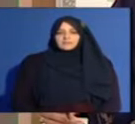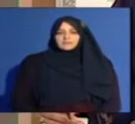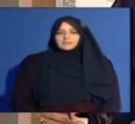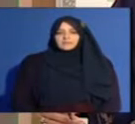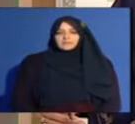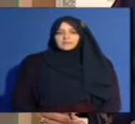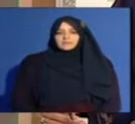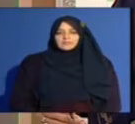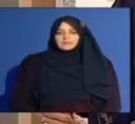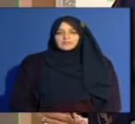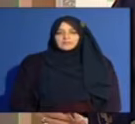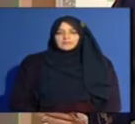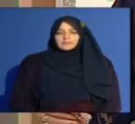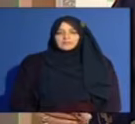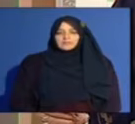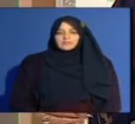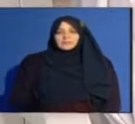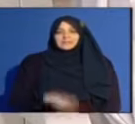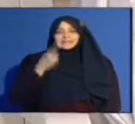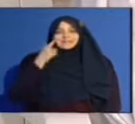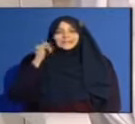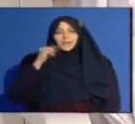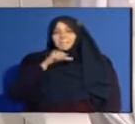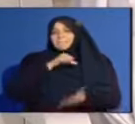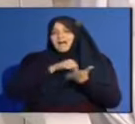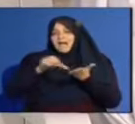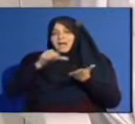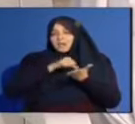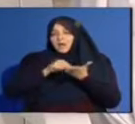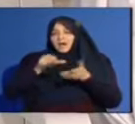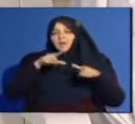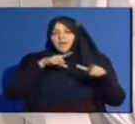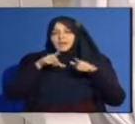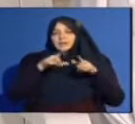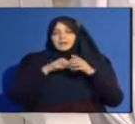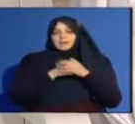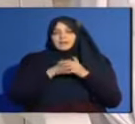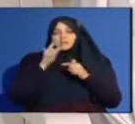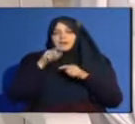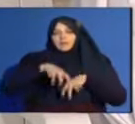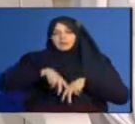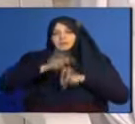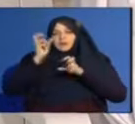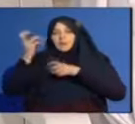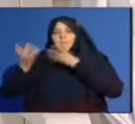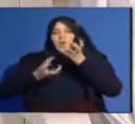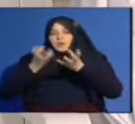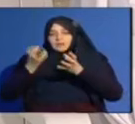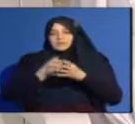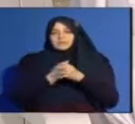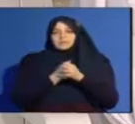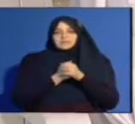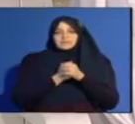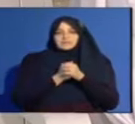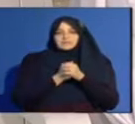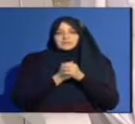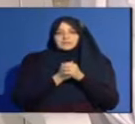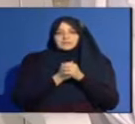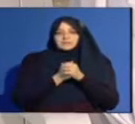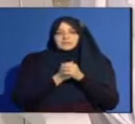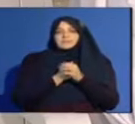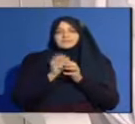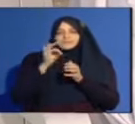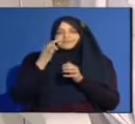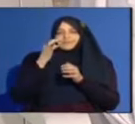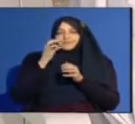كريناها لو كان ما نخلصوش الواي وكان ما نخلصوش الكراء يقلعوهم يحرقوهم. اوكي اوكي واضح. ان شاء الله